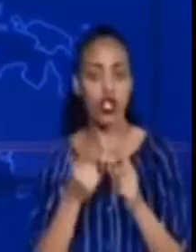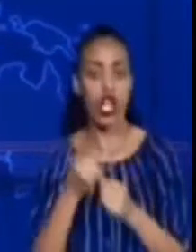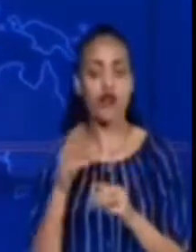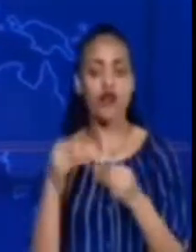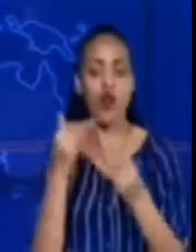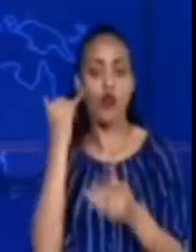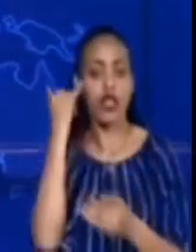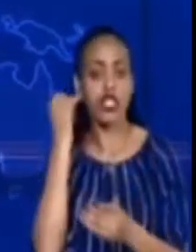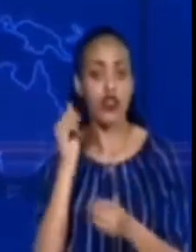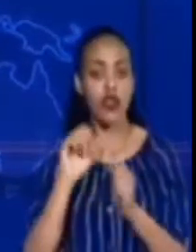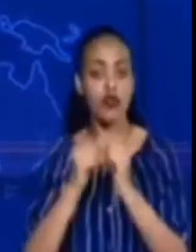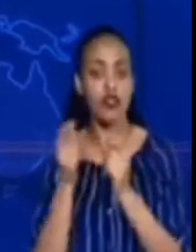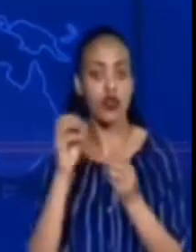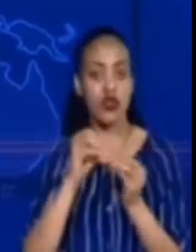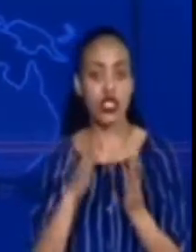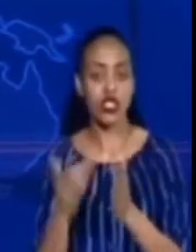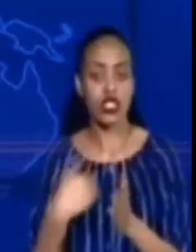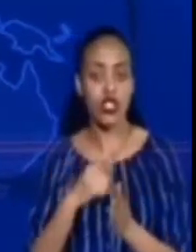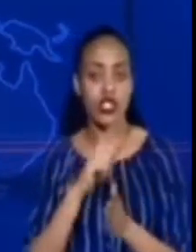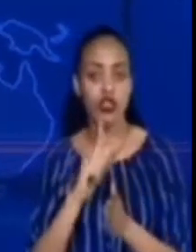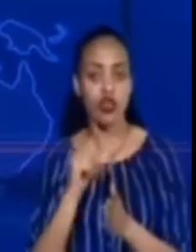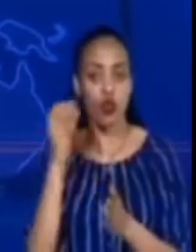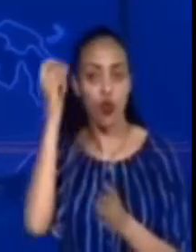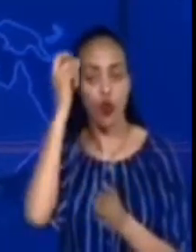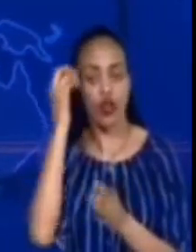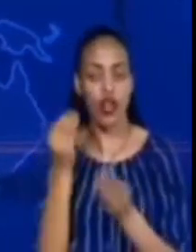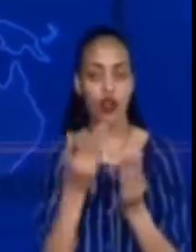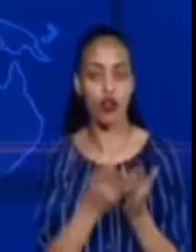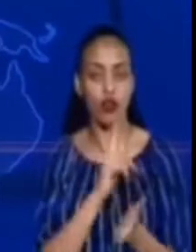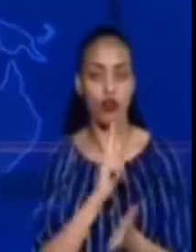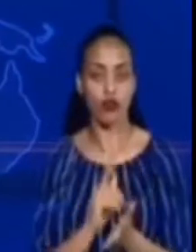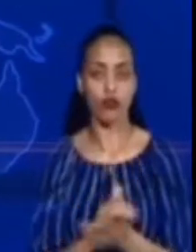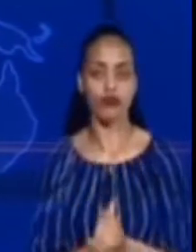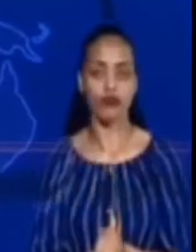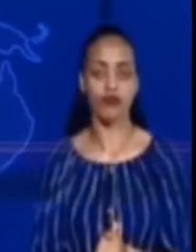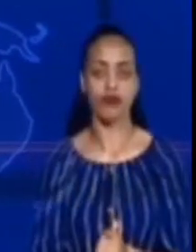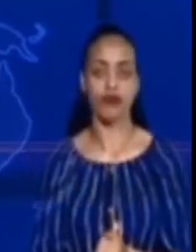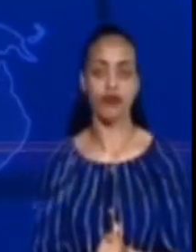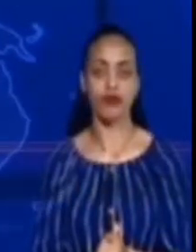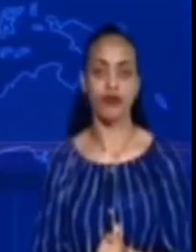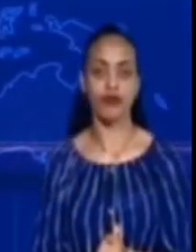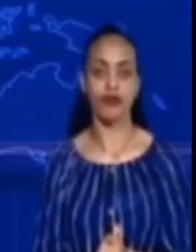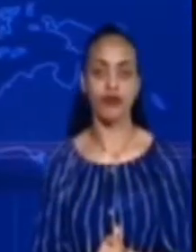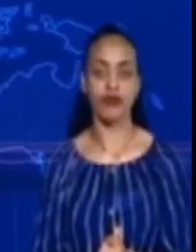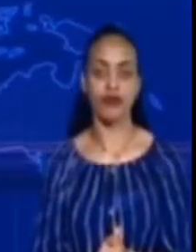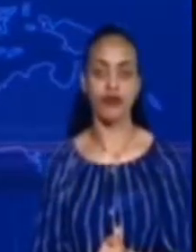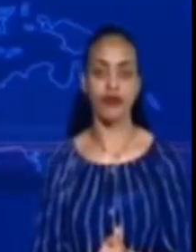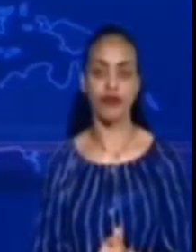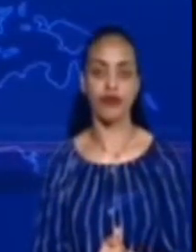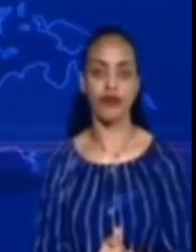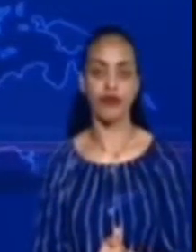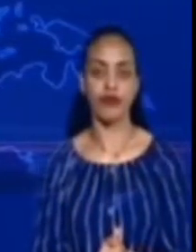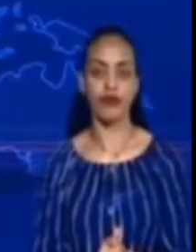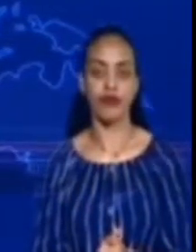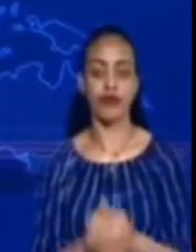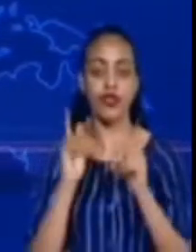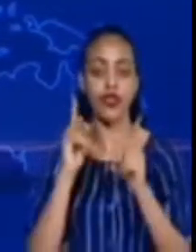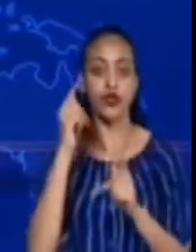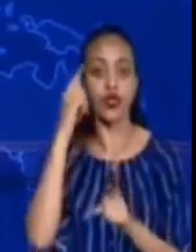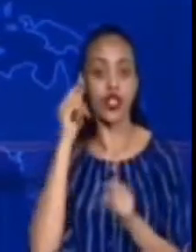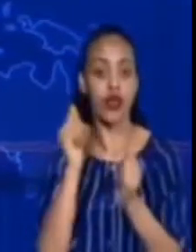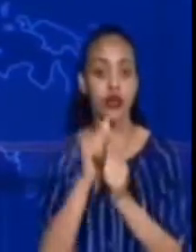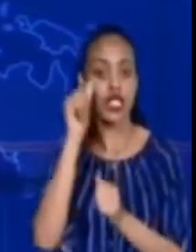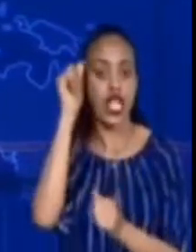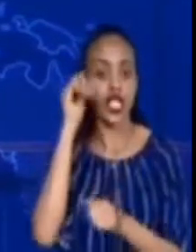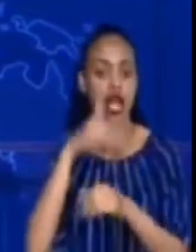ቦታብደተኒ ወራነ ጣሊያንስ በከሎ ለረት ሃለ እንደብኒ አያቹ